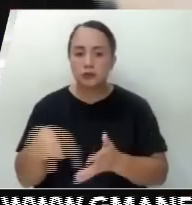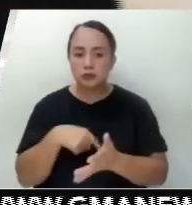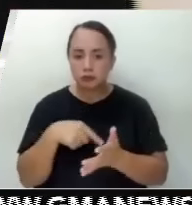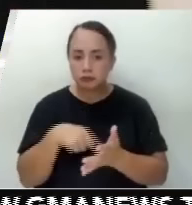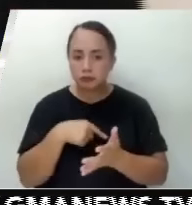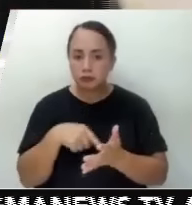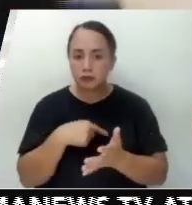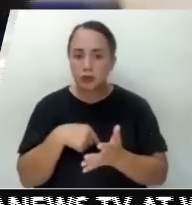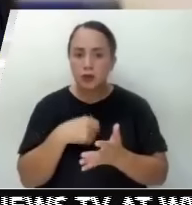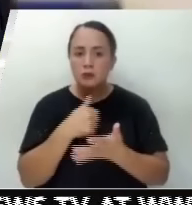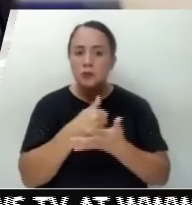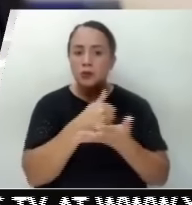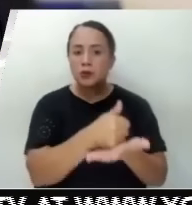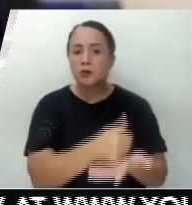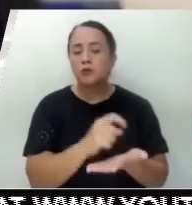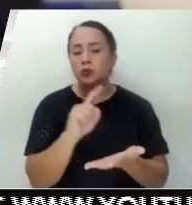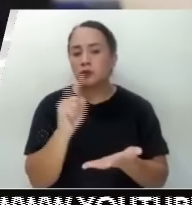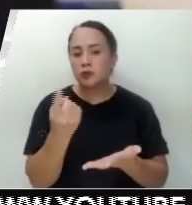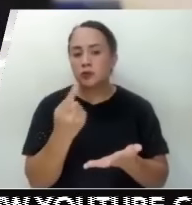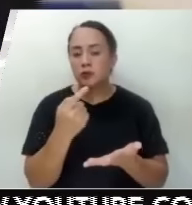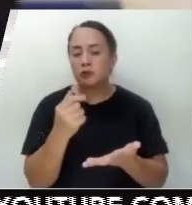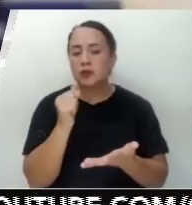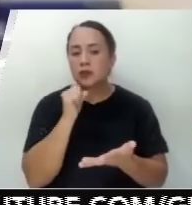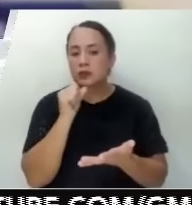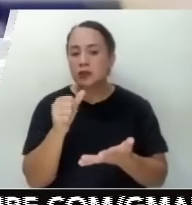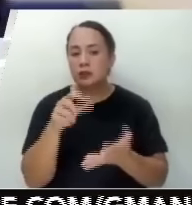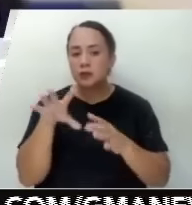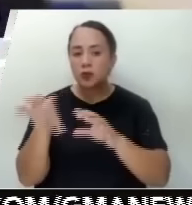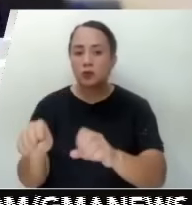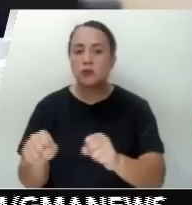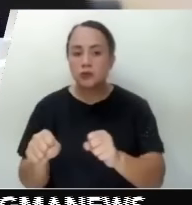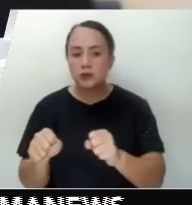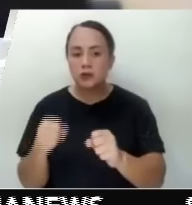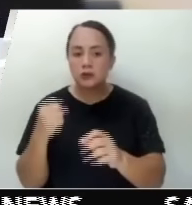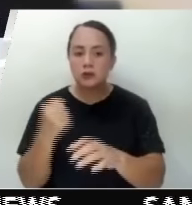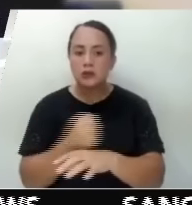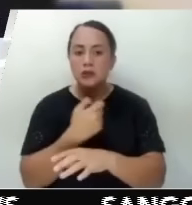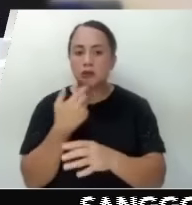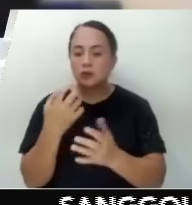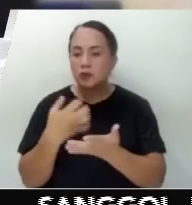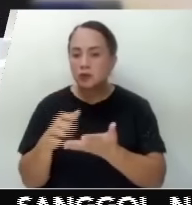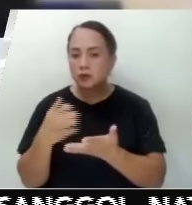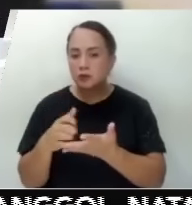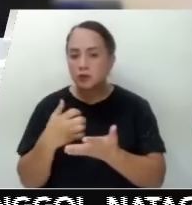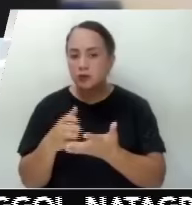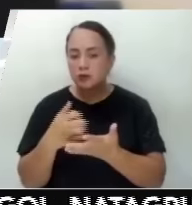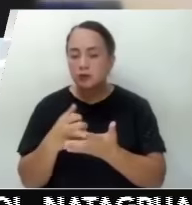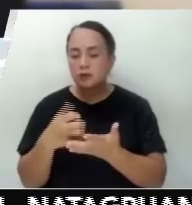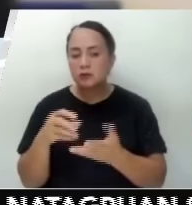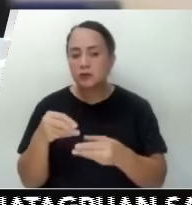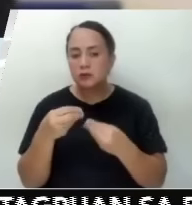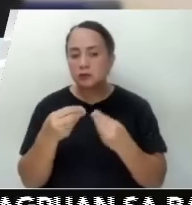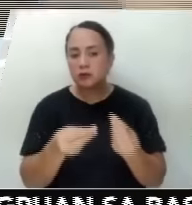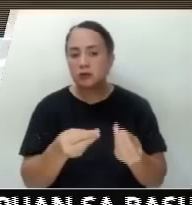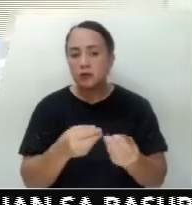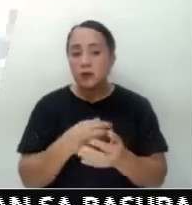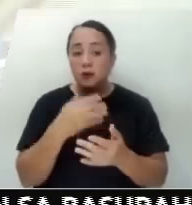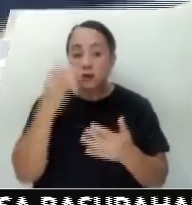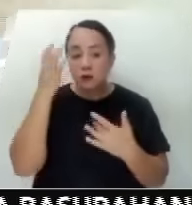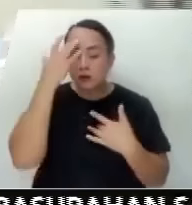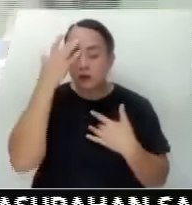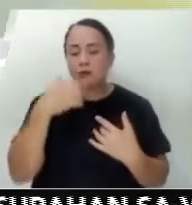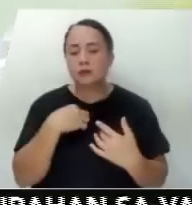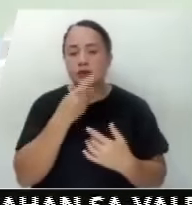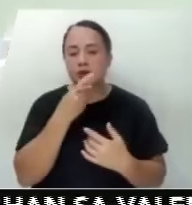lang kami sa kanila na para hindi sila mahuli, sir. Sayang kasi panggastos din yung binibigay nila. May sakit po, may diabetes po.